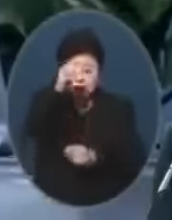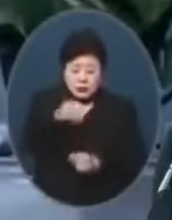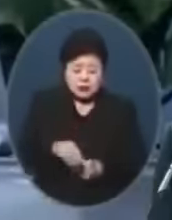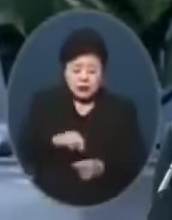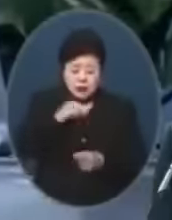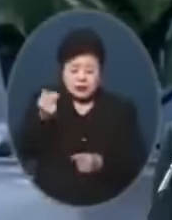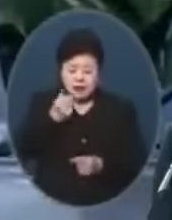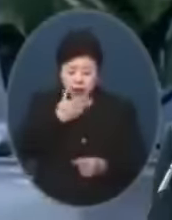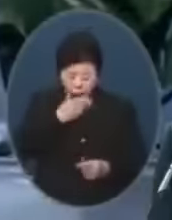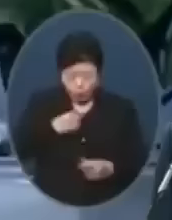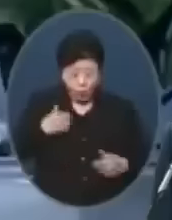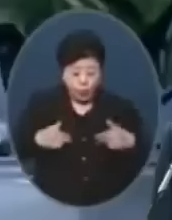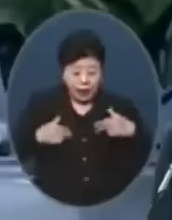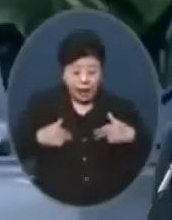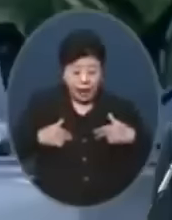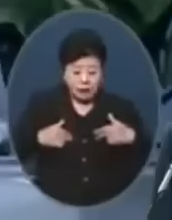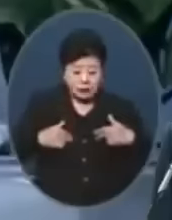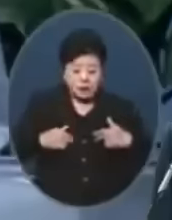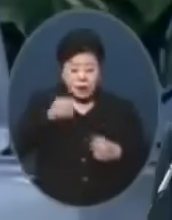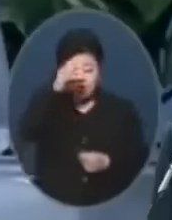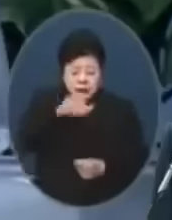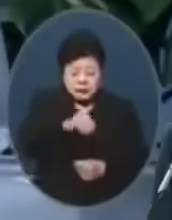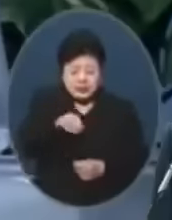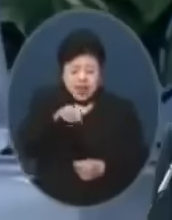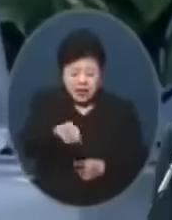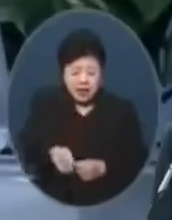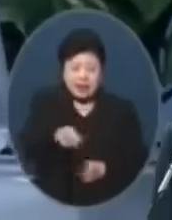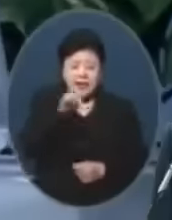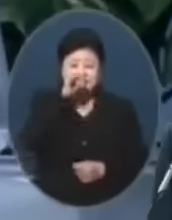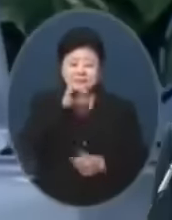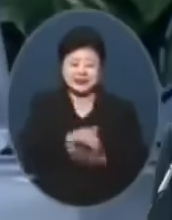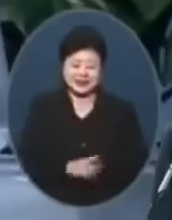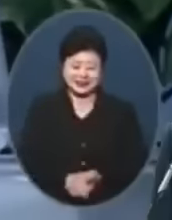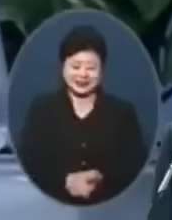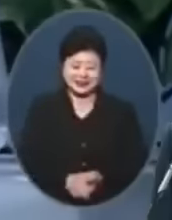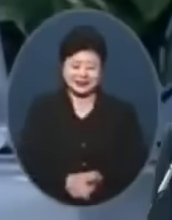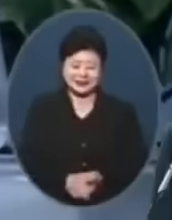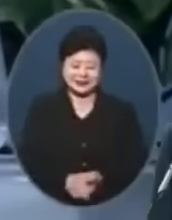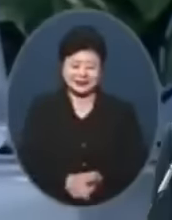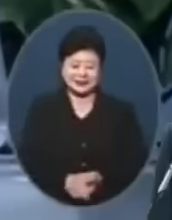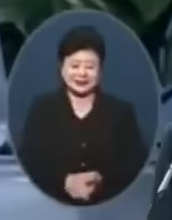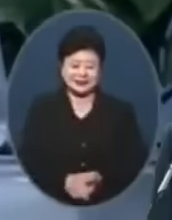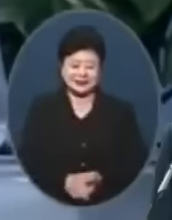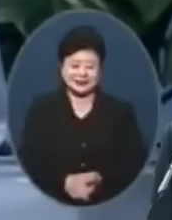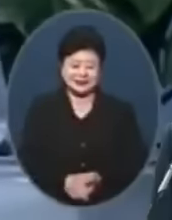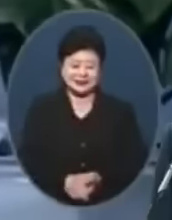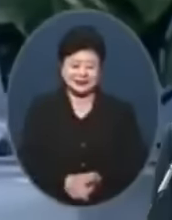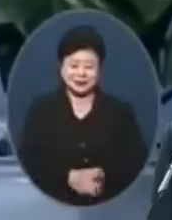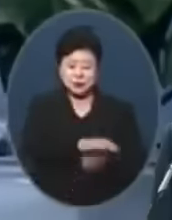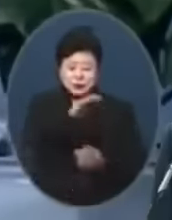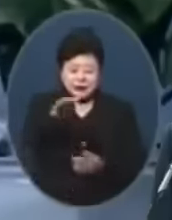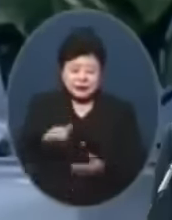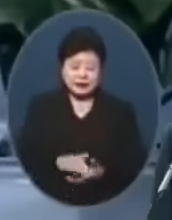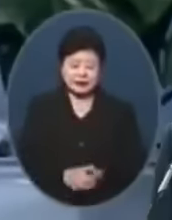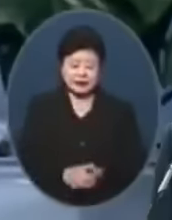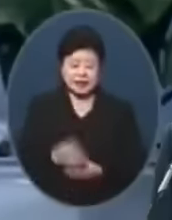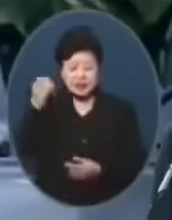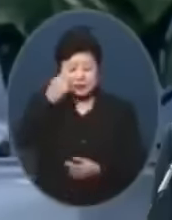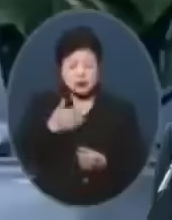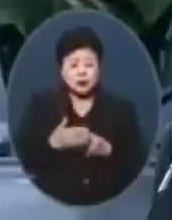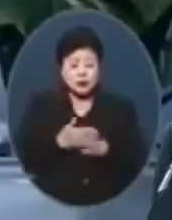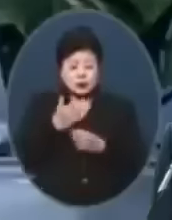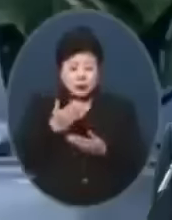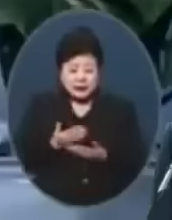영생 복락을 누리는 것도 십자가에서 주님이 주신 것입니다. 우리가 오직 성령의